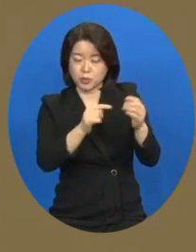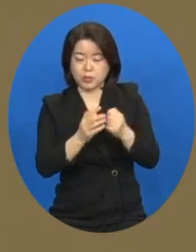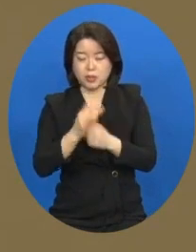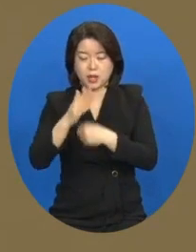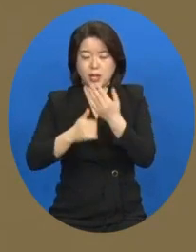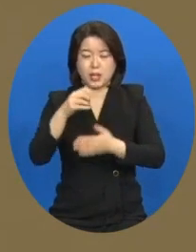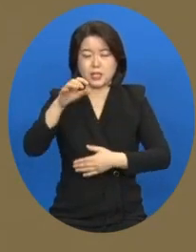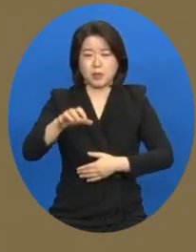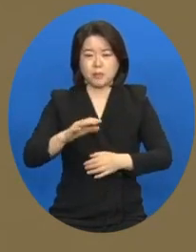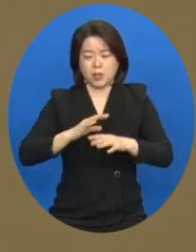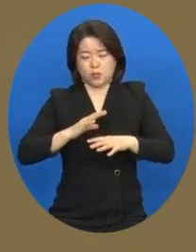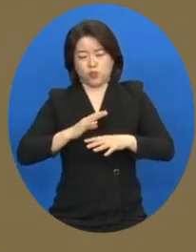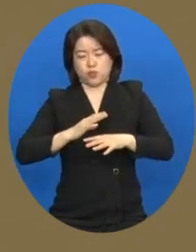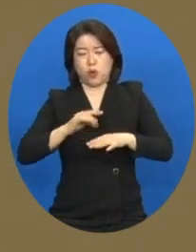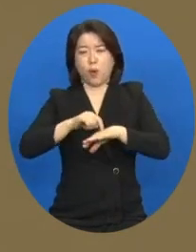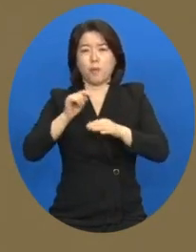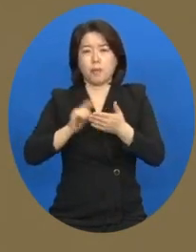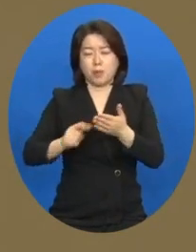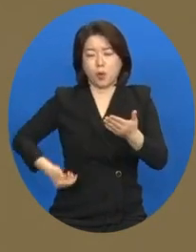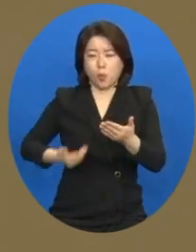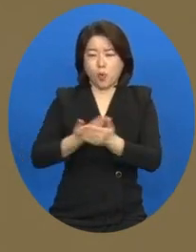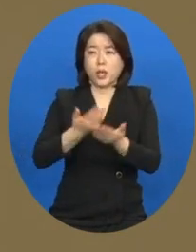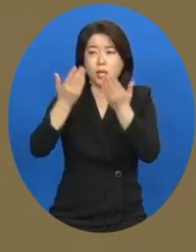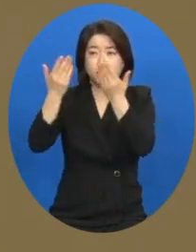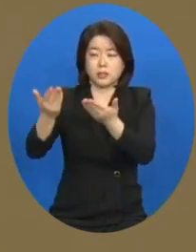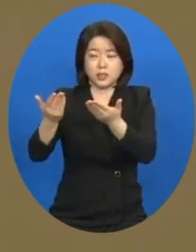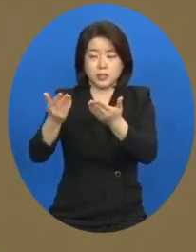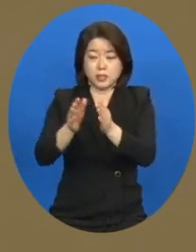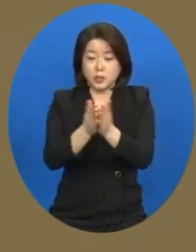마음으로 회개하는 부분이 나옵니다.